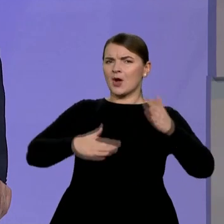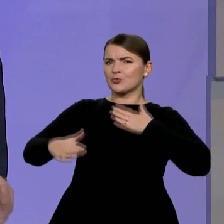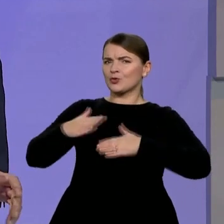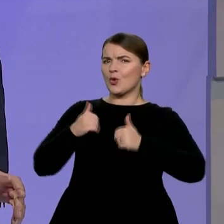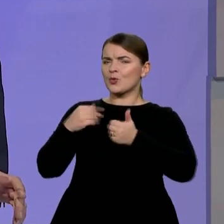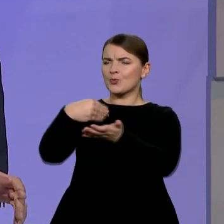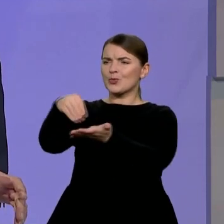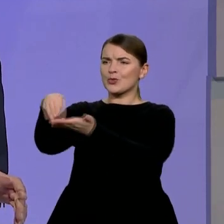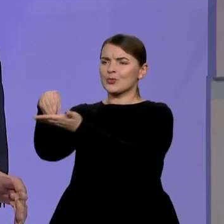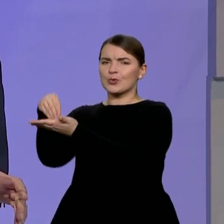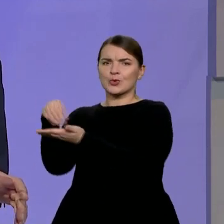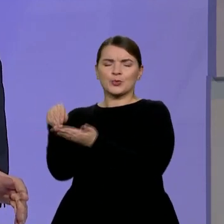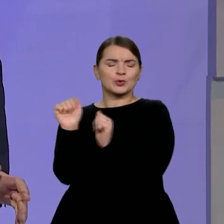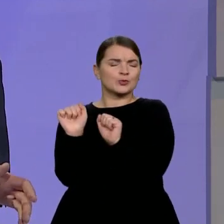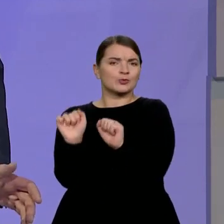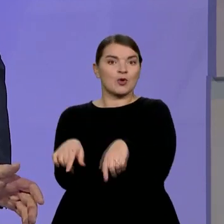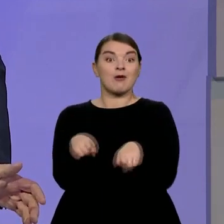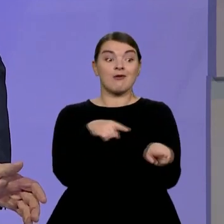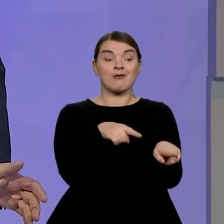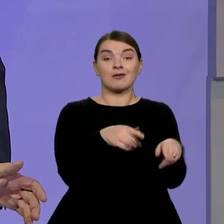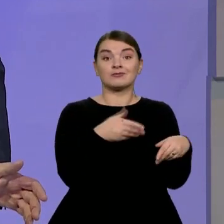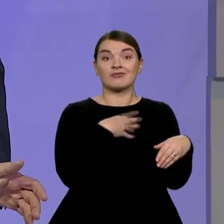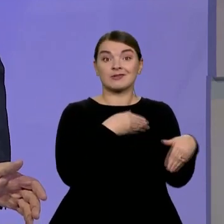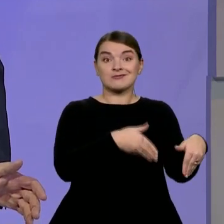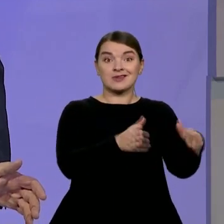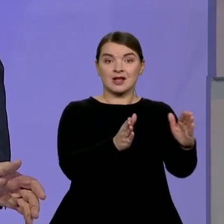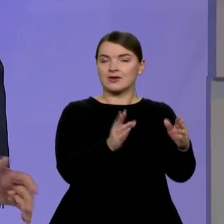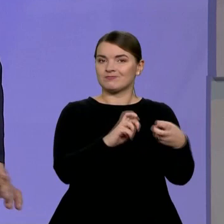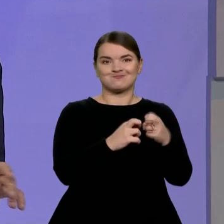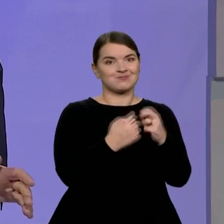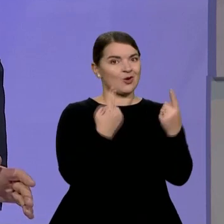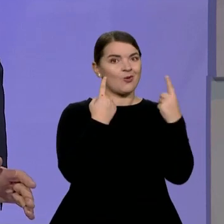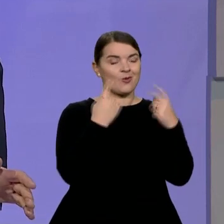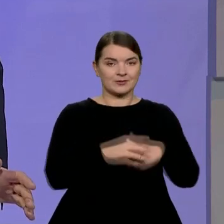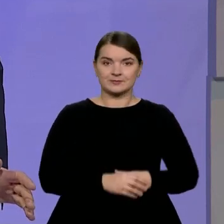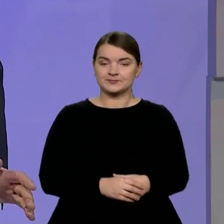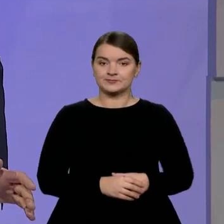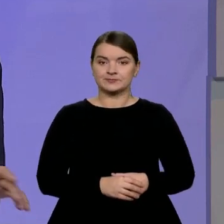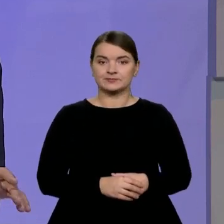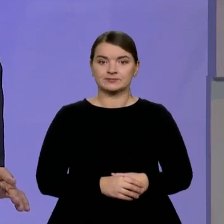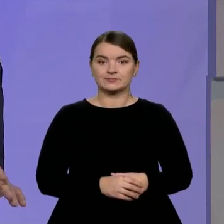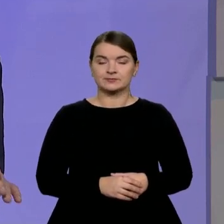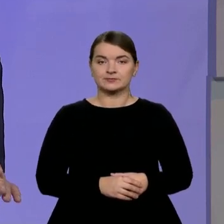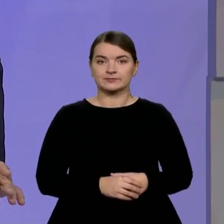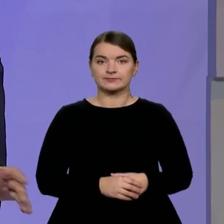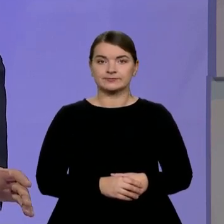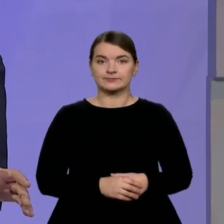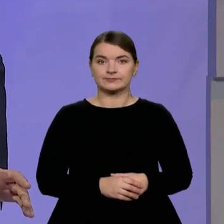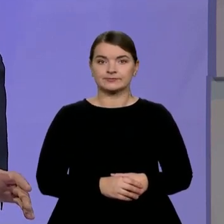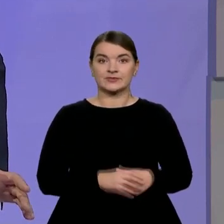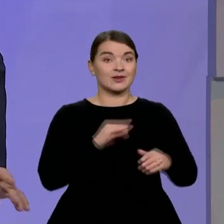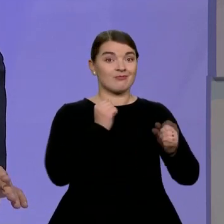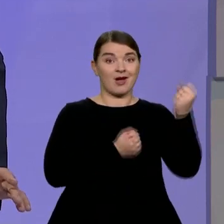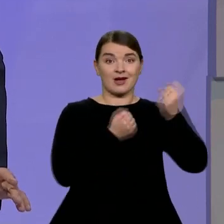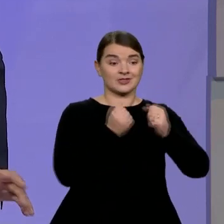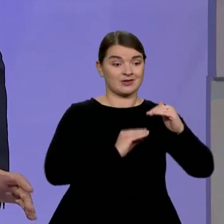apsipirkti. Šiuo atveju bulvare, na, tokios galimybės nėra. Tai čia yra didžiausia problema ir, aišku, buvo